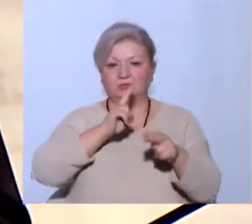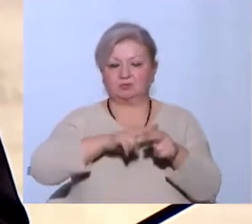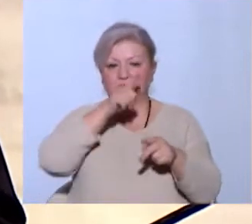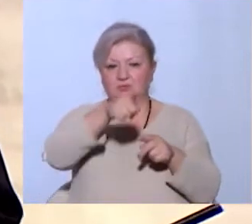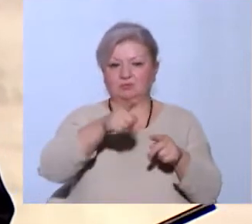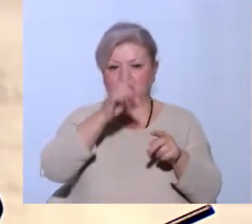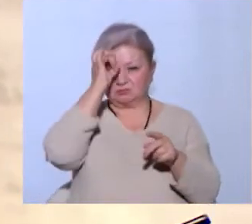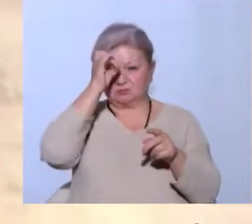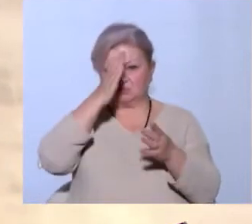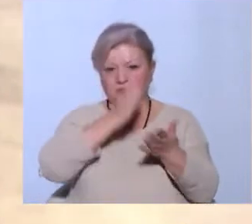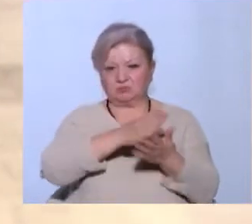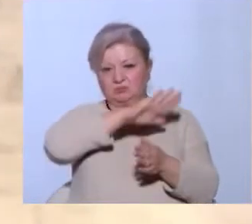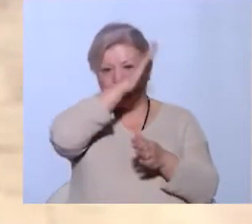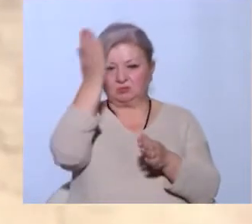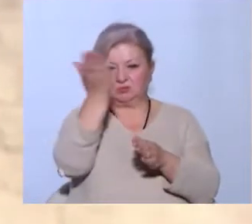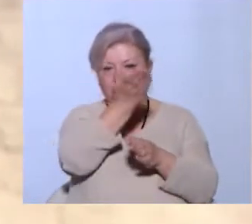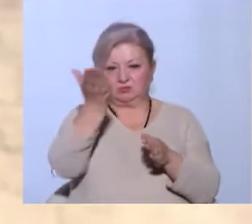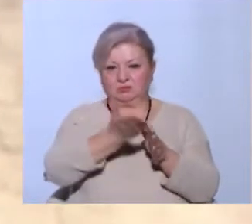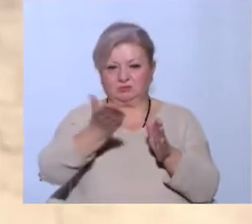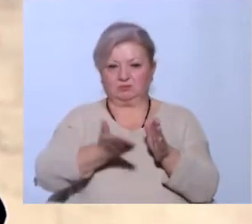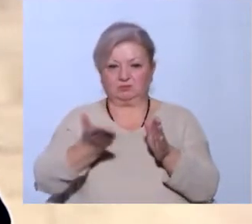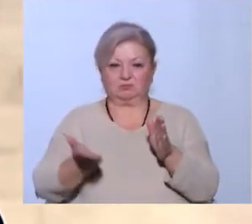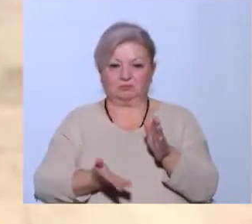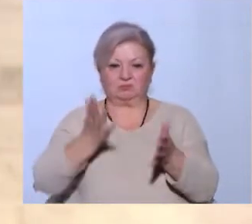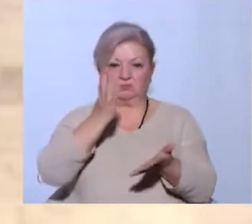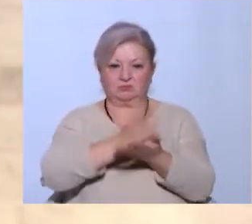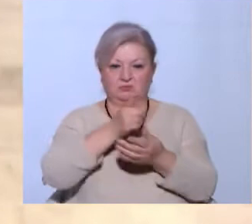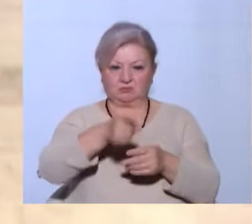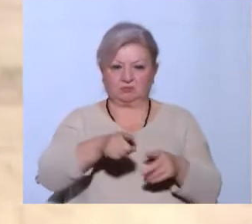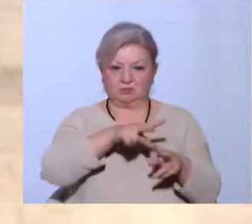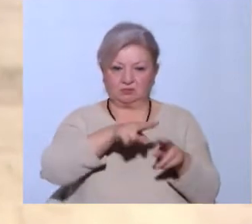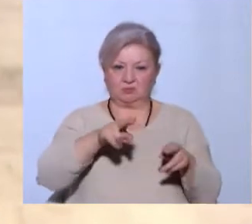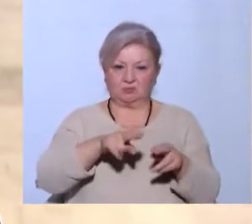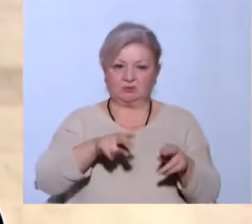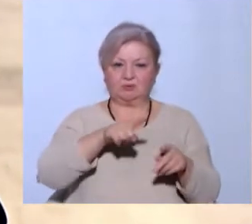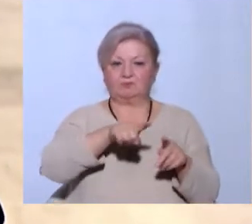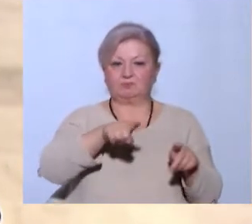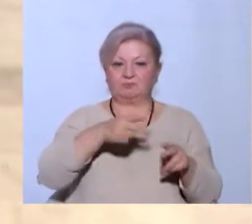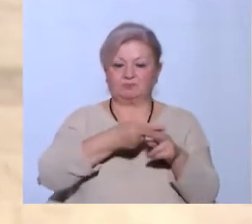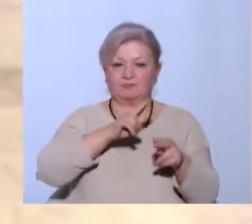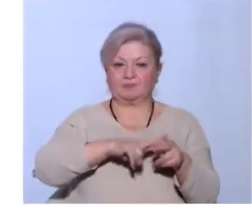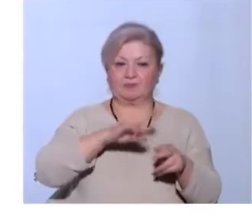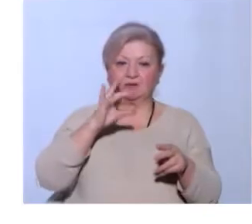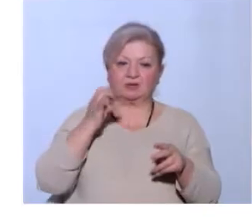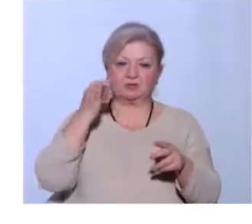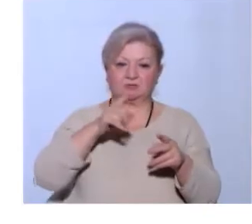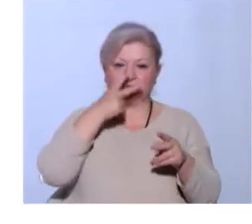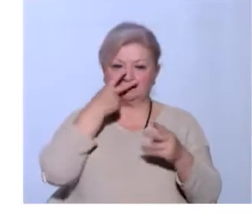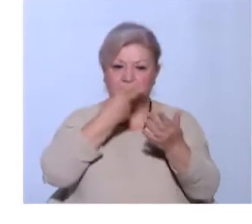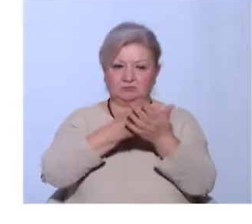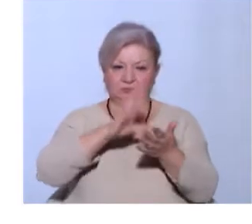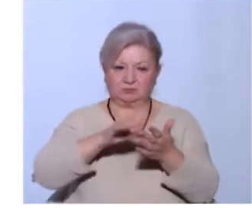არის ცნობილი. და ზუსტად იუბშარას, როდესაც მე საუბრობდი რიწიდან გამოსასვლელად, იუბშარა არ ჩანს